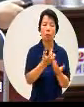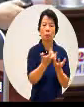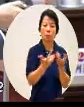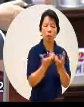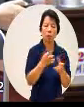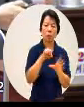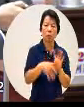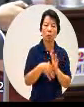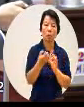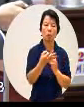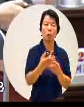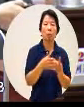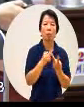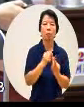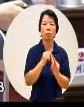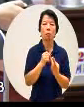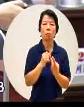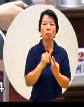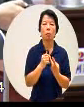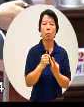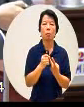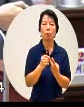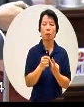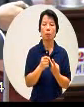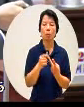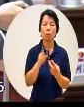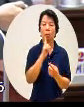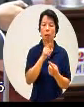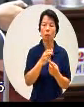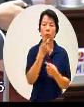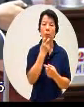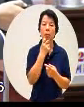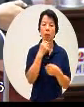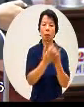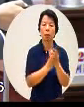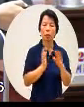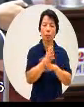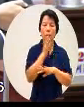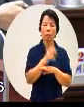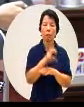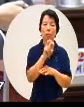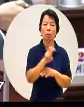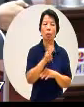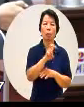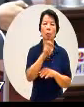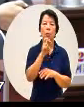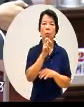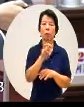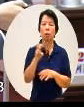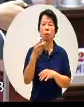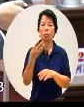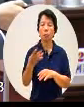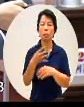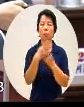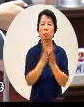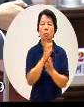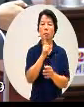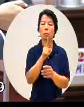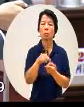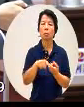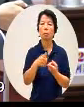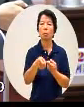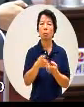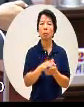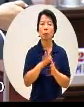4你現在講的意思就是中央你可能高出224是這個意思嗎你講的是不是這個意思那